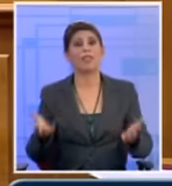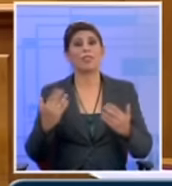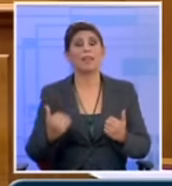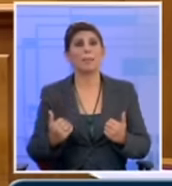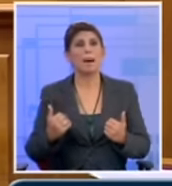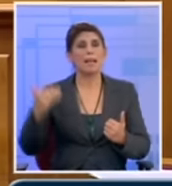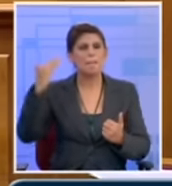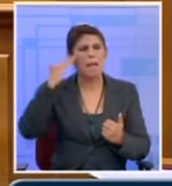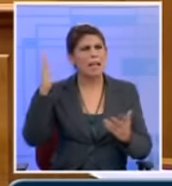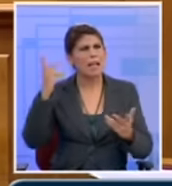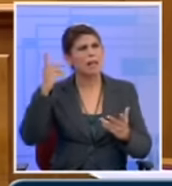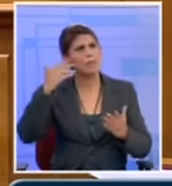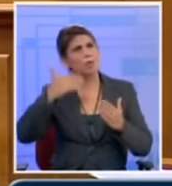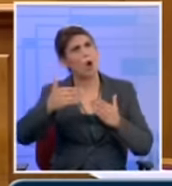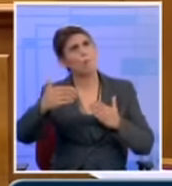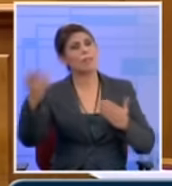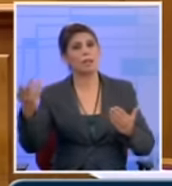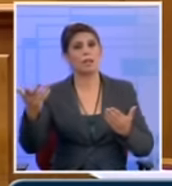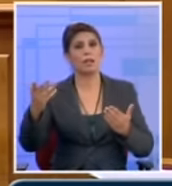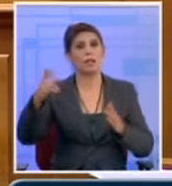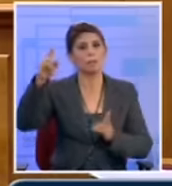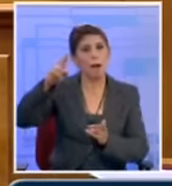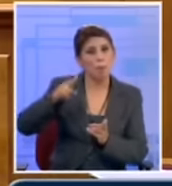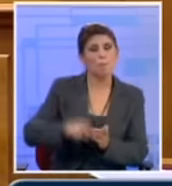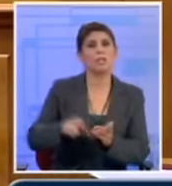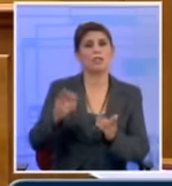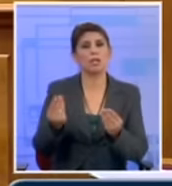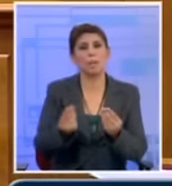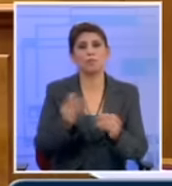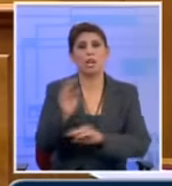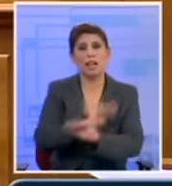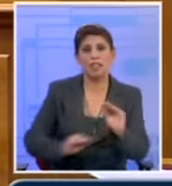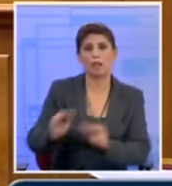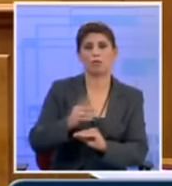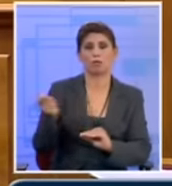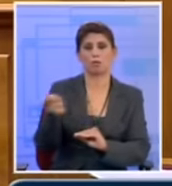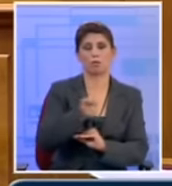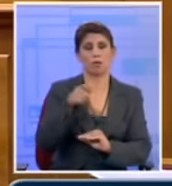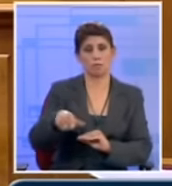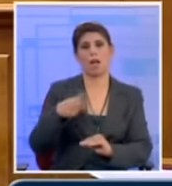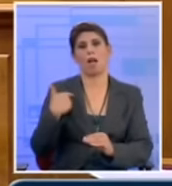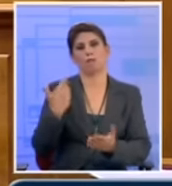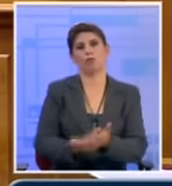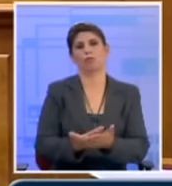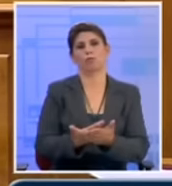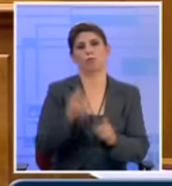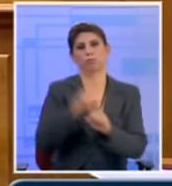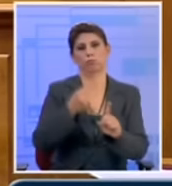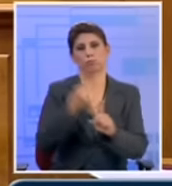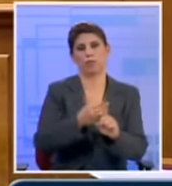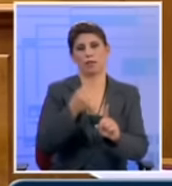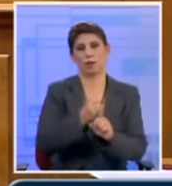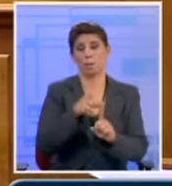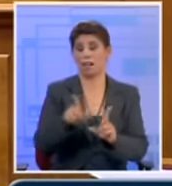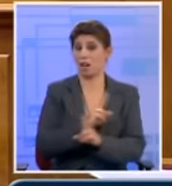οπτική η προοπτική της αναδιάρθρωσης από μείωση με τον ένα τον άλλο τρόπο. Εμείς αυτό διεκδικούμε. Και